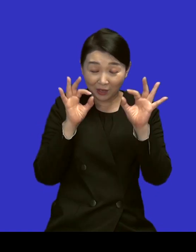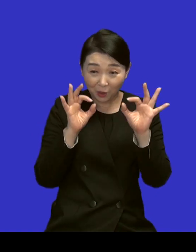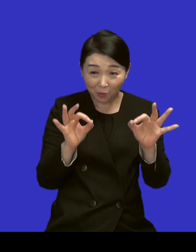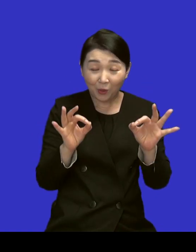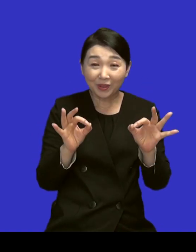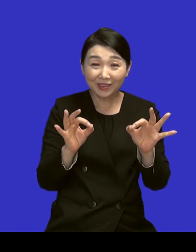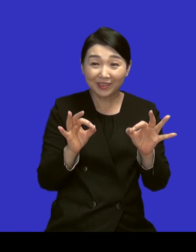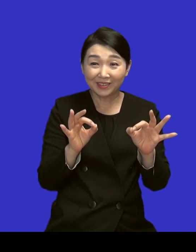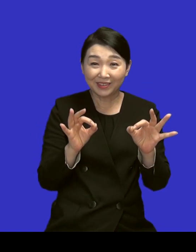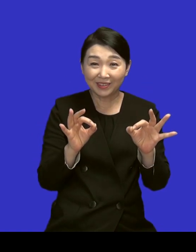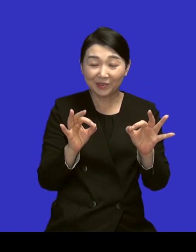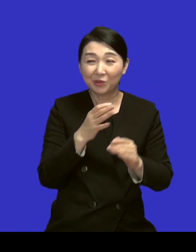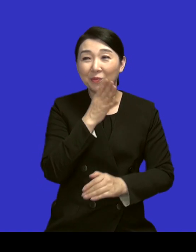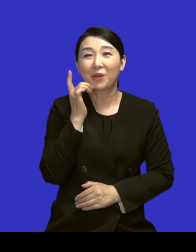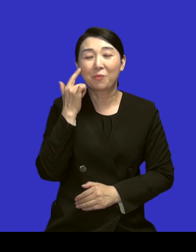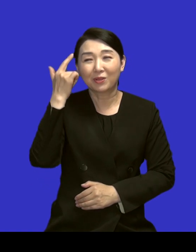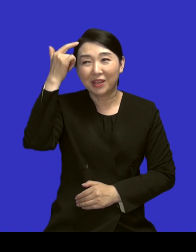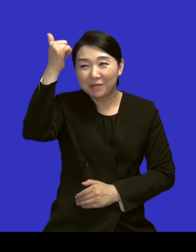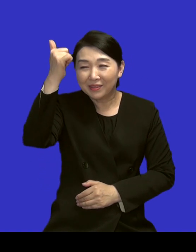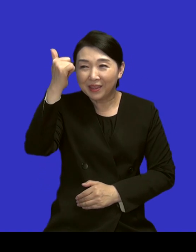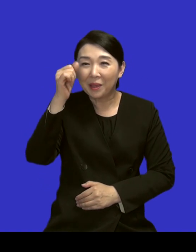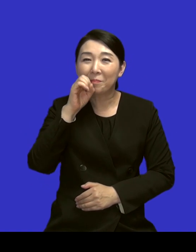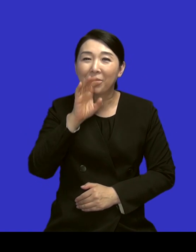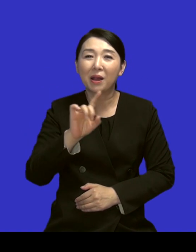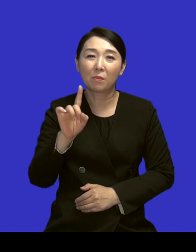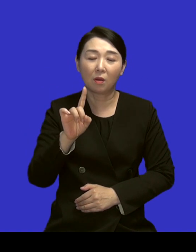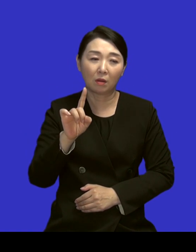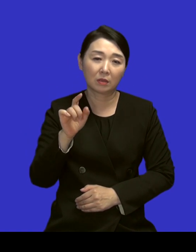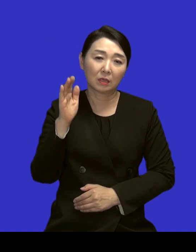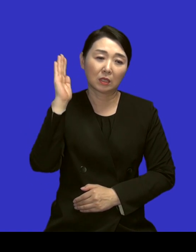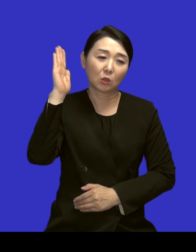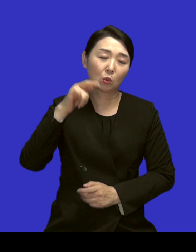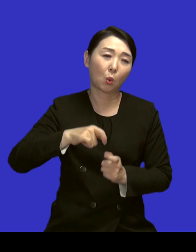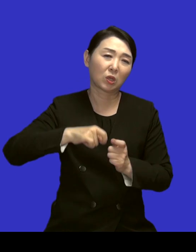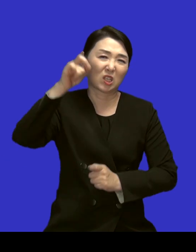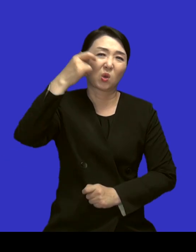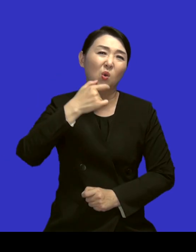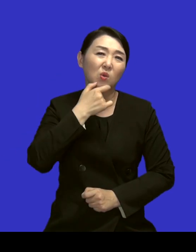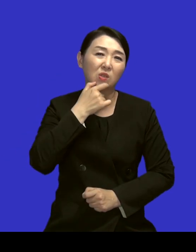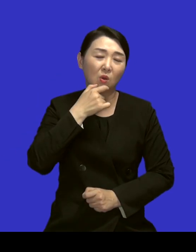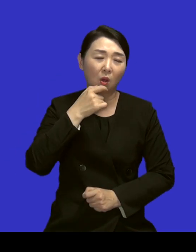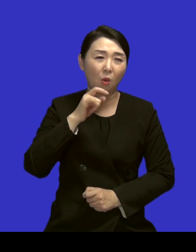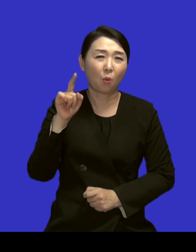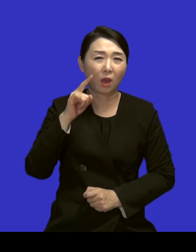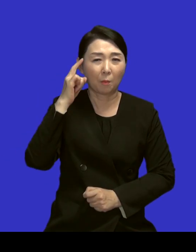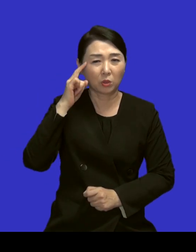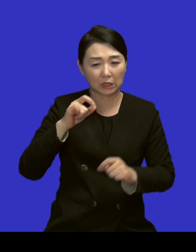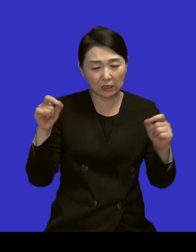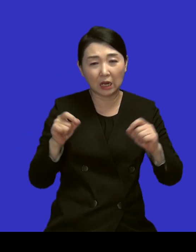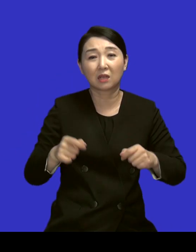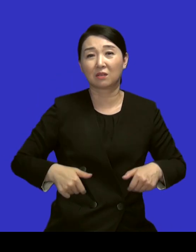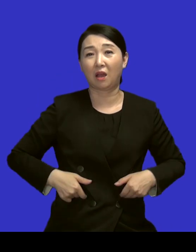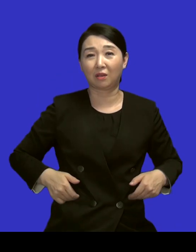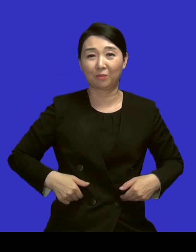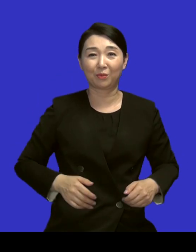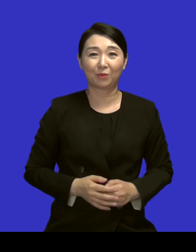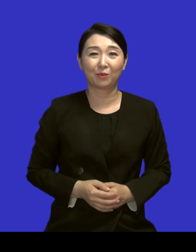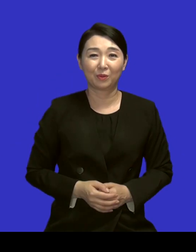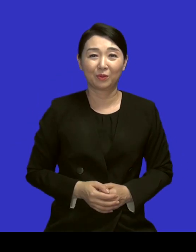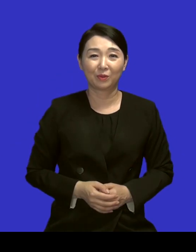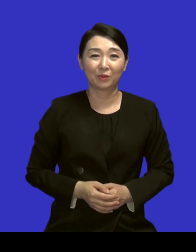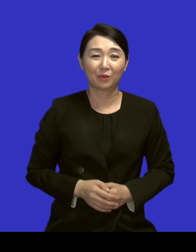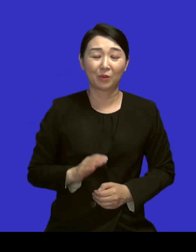우리 다음 세대들은 일단 길면 안 봅니다. 그죠? 예. 긴 걸 제일 싫어해요. 뭐든지 짧게 영상도 그죠? 맞아요. 예, 요즘